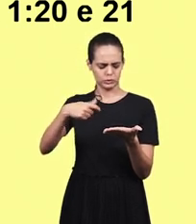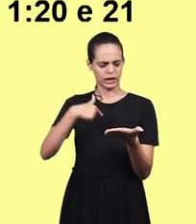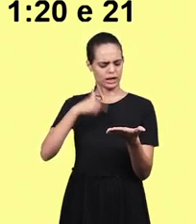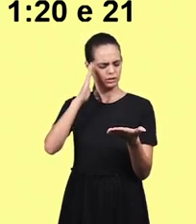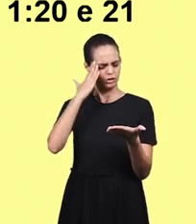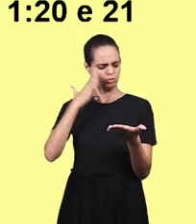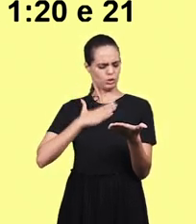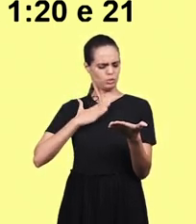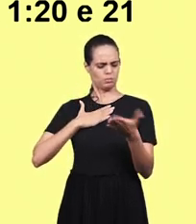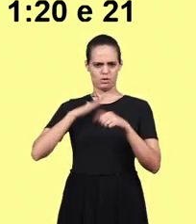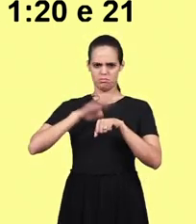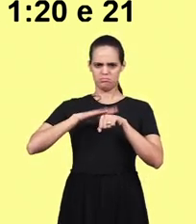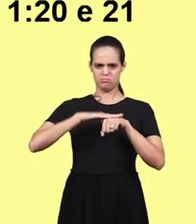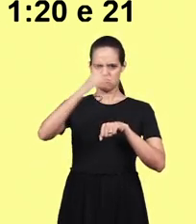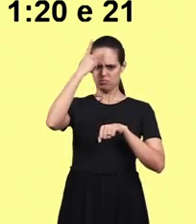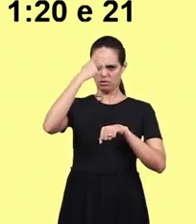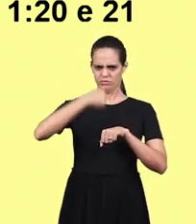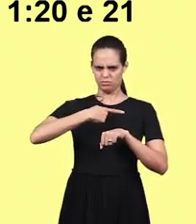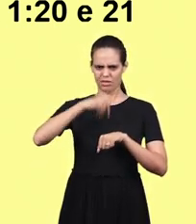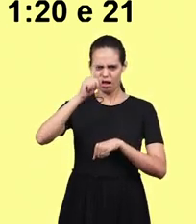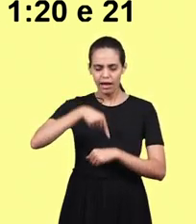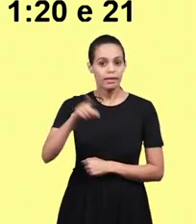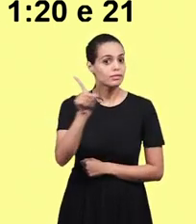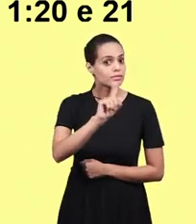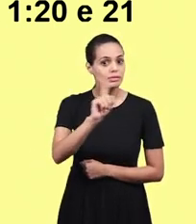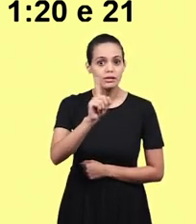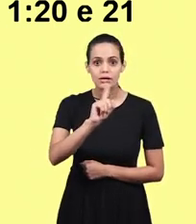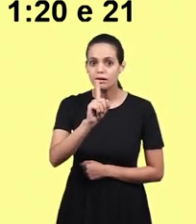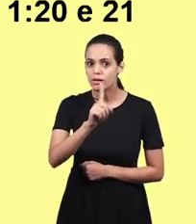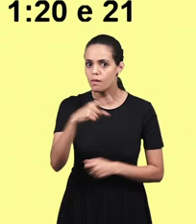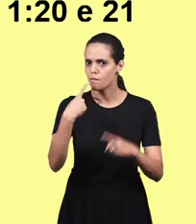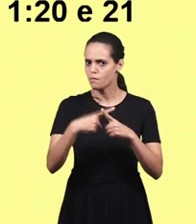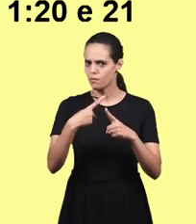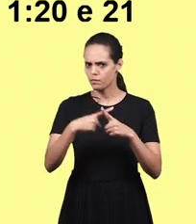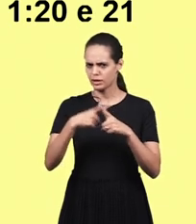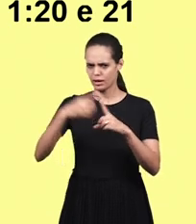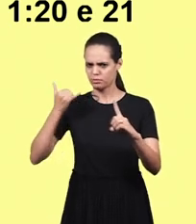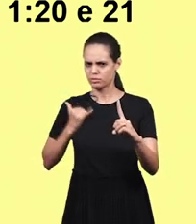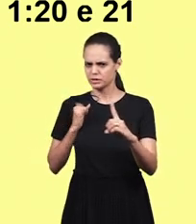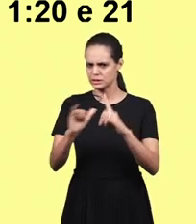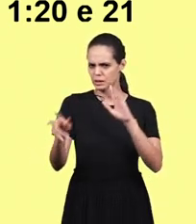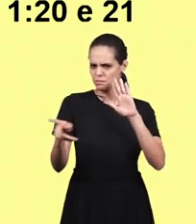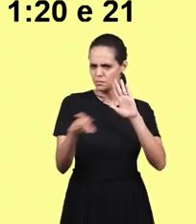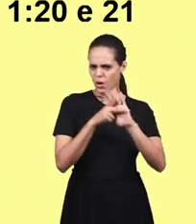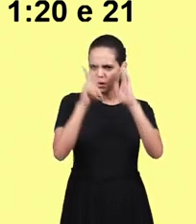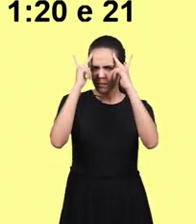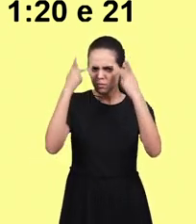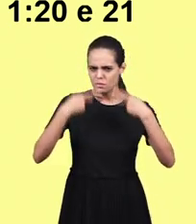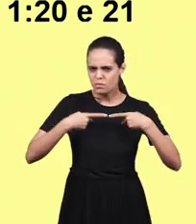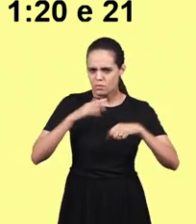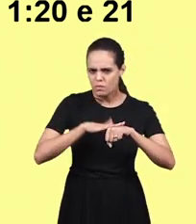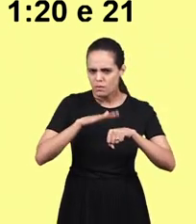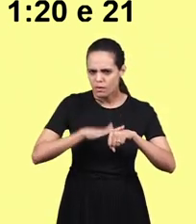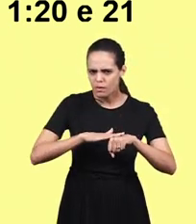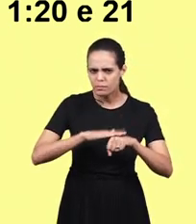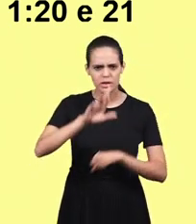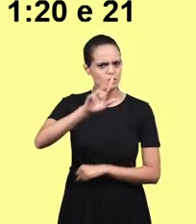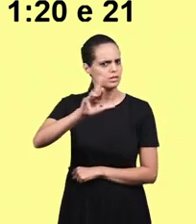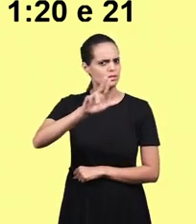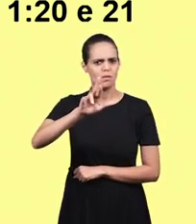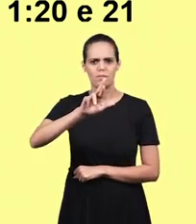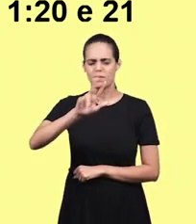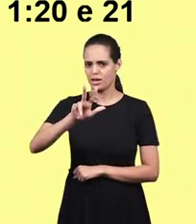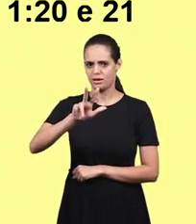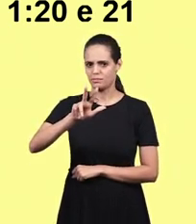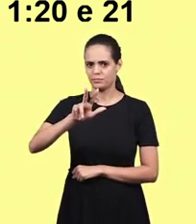l'Écriture est d'interprétation particulière, parce que la prophétie n'a jamais été produite par la volonté d'aucun homme,